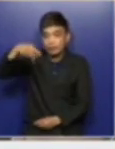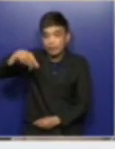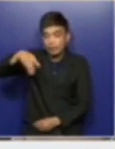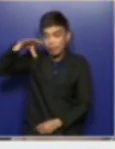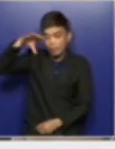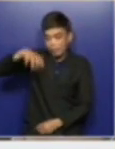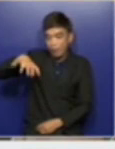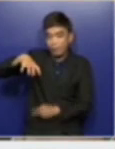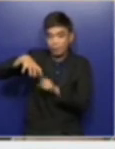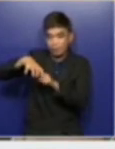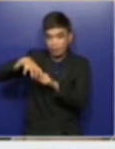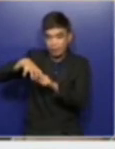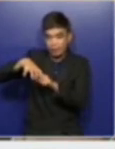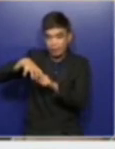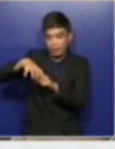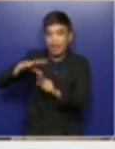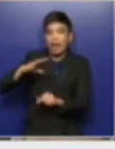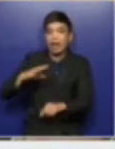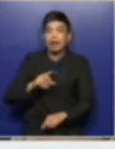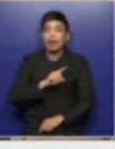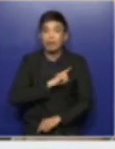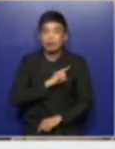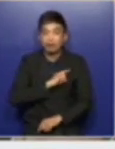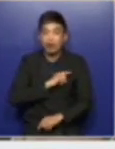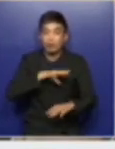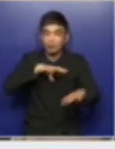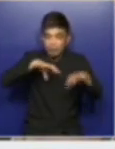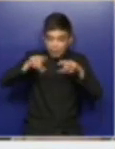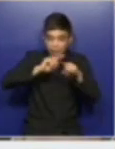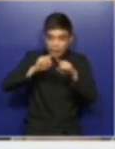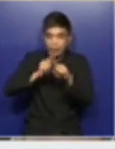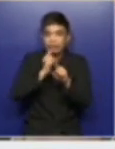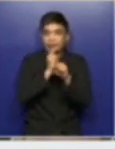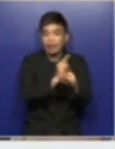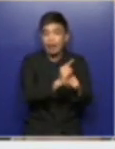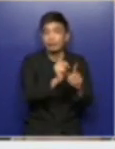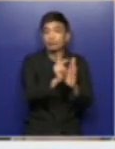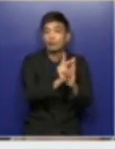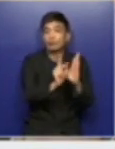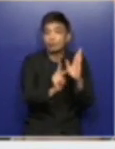ะครับมีเขตอำนาจมีหน้าที่เฉพาะที่บัญญัติตามกฎหมาย